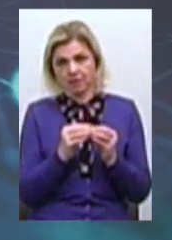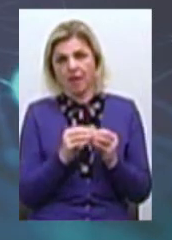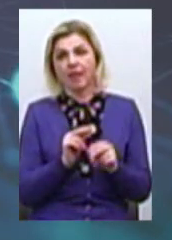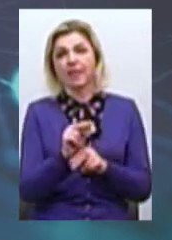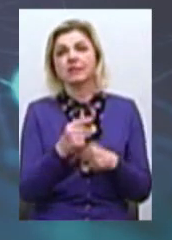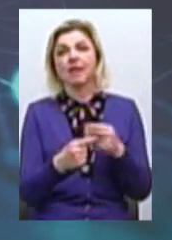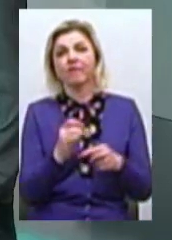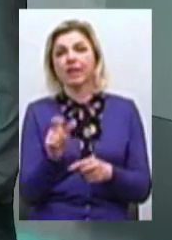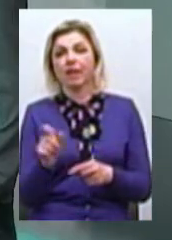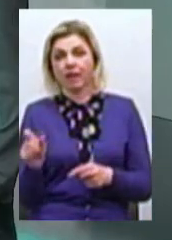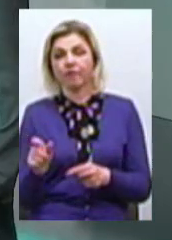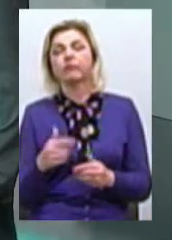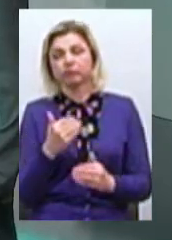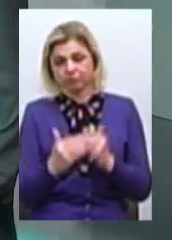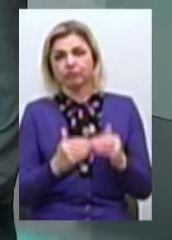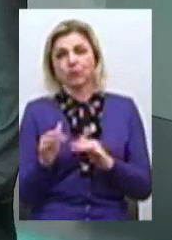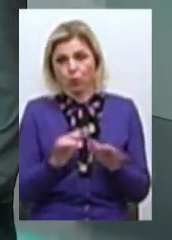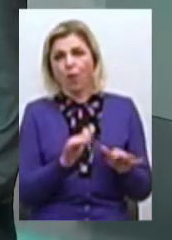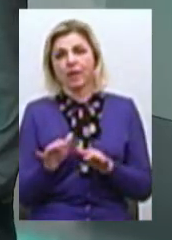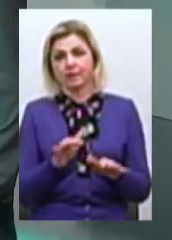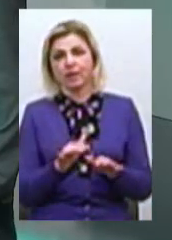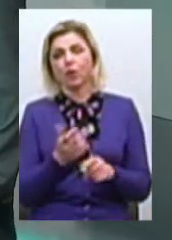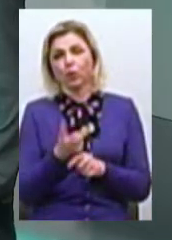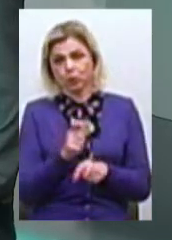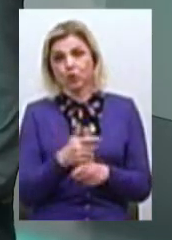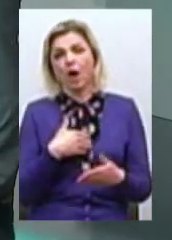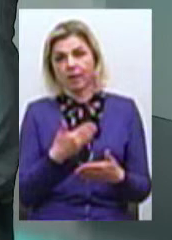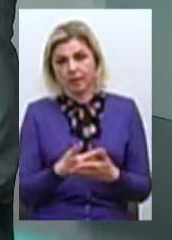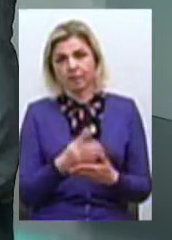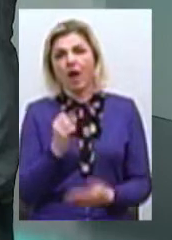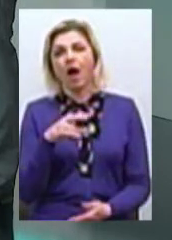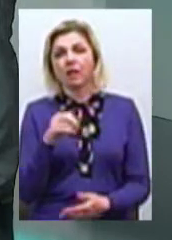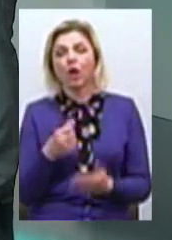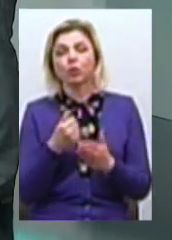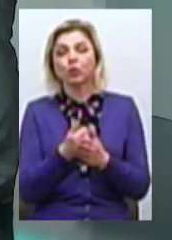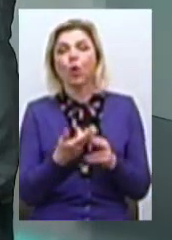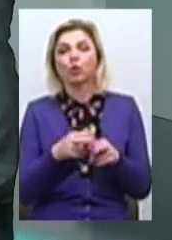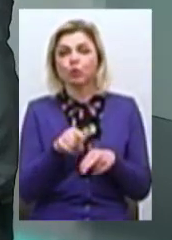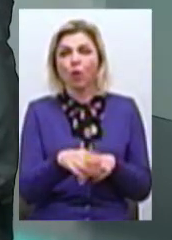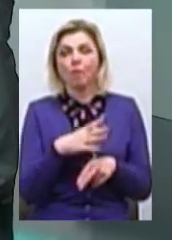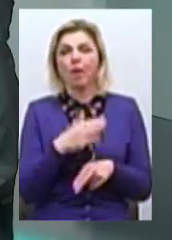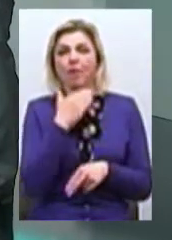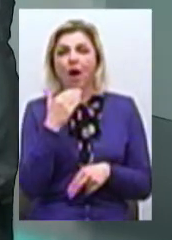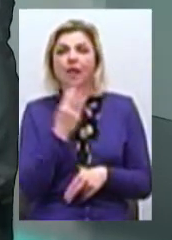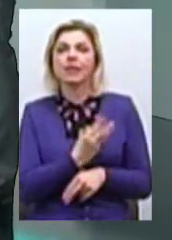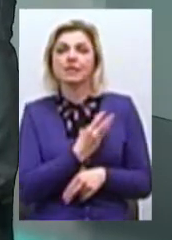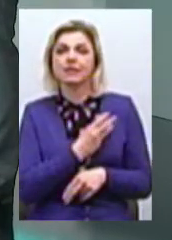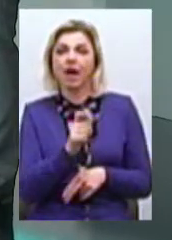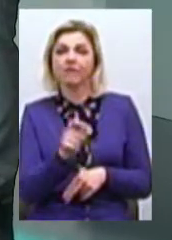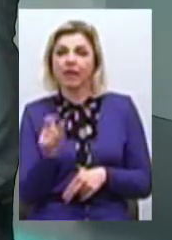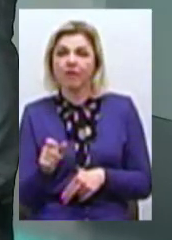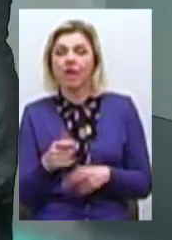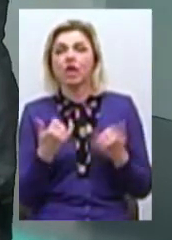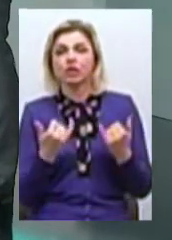наставників. Тобто рухається дуже, дуже активно, але до того було багато наставників, вони є.